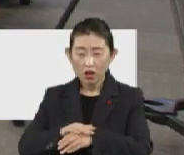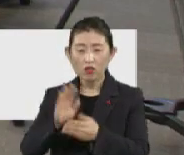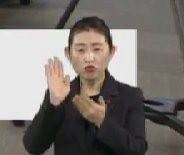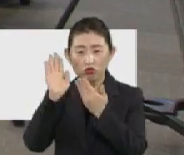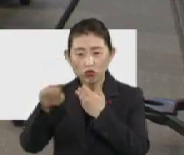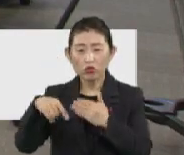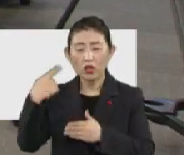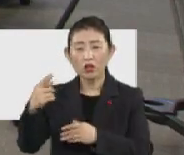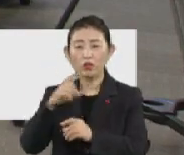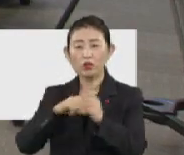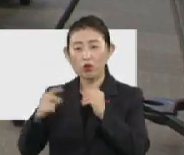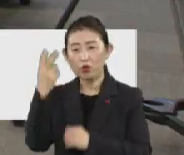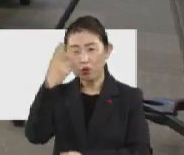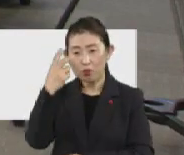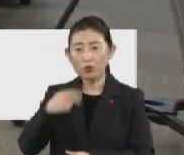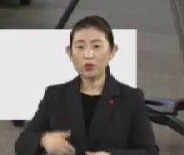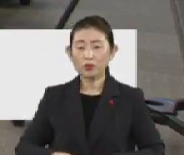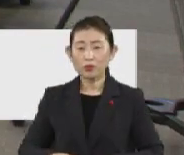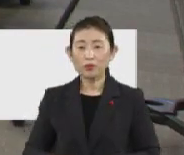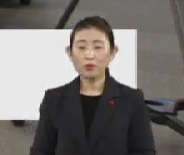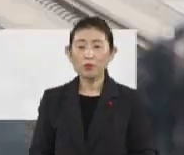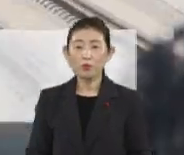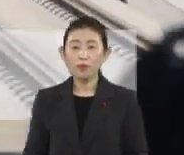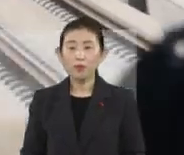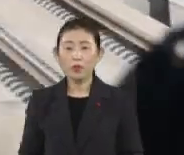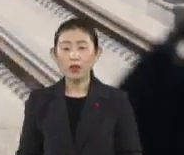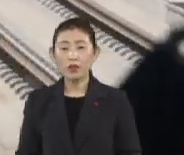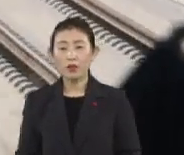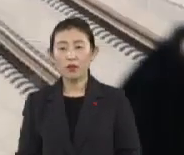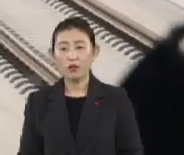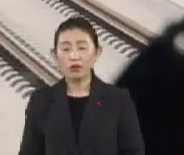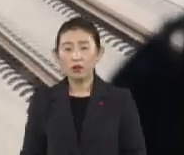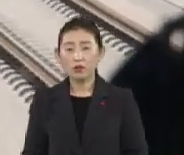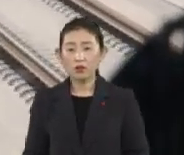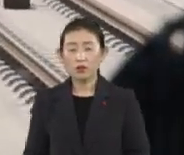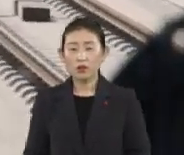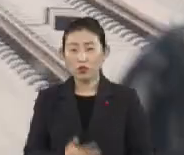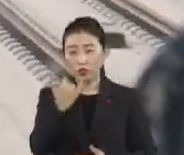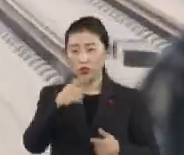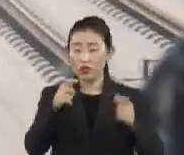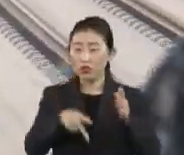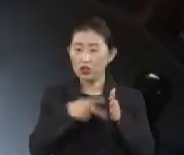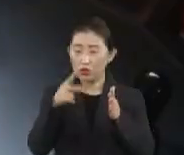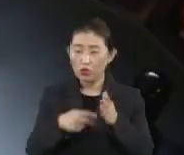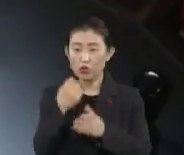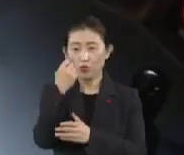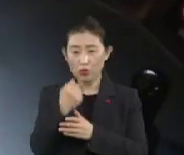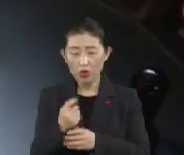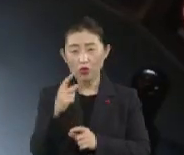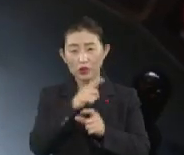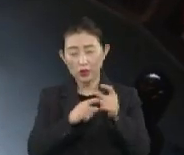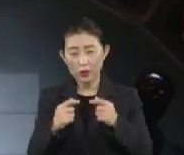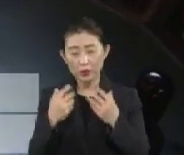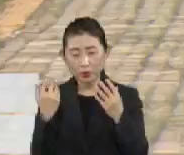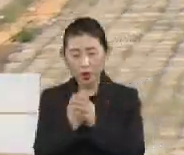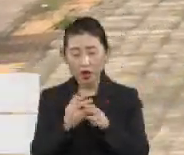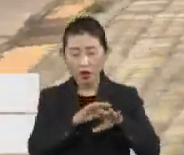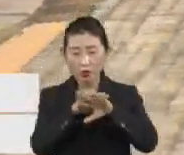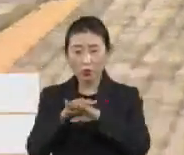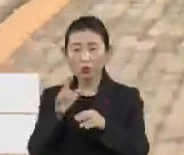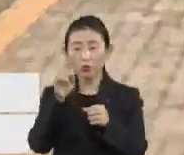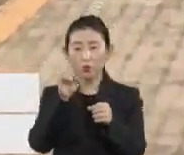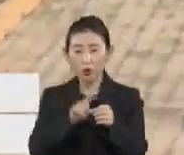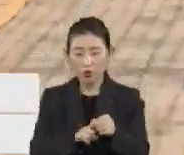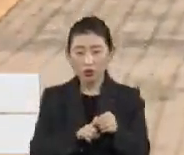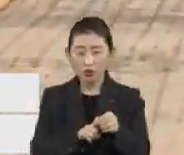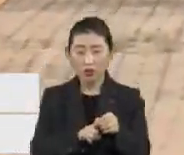이후에 추가로 검토를 좀 해봐야 될 것 같습니다. 그동안 낙후됐던 충남의 철도망을 보다 촘촘하게 만들기 위해